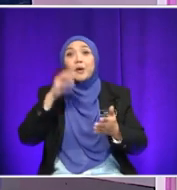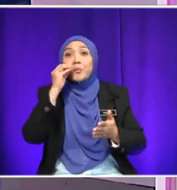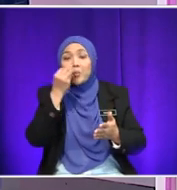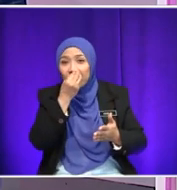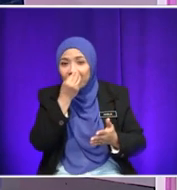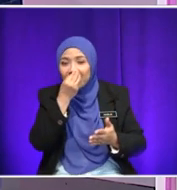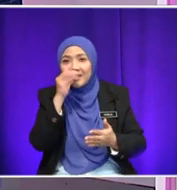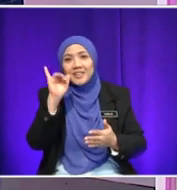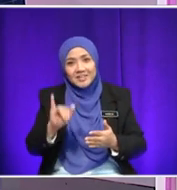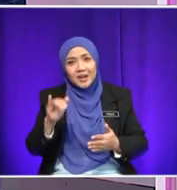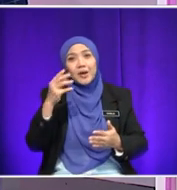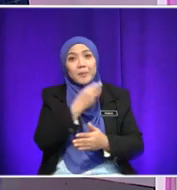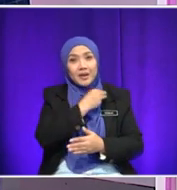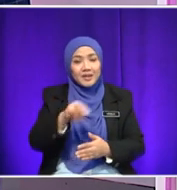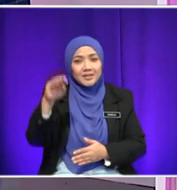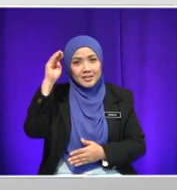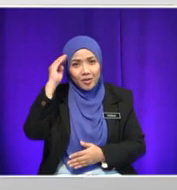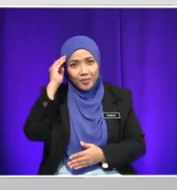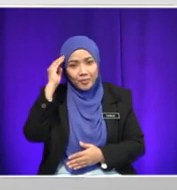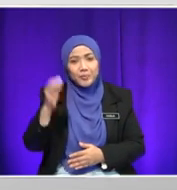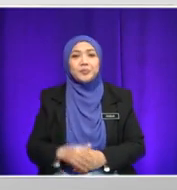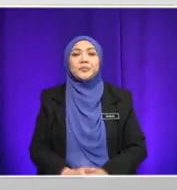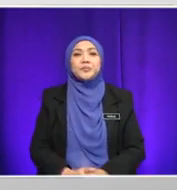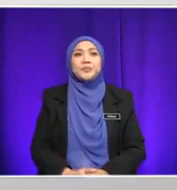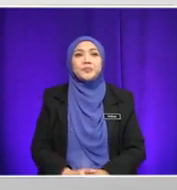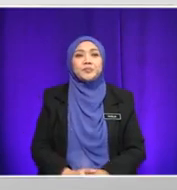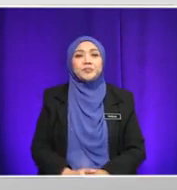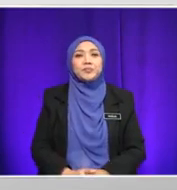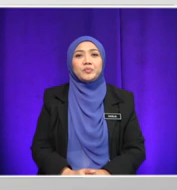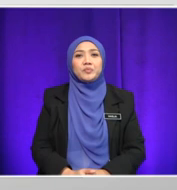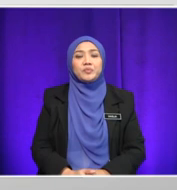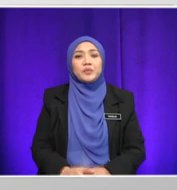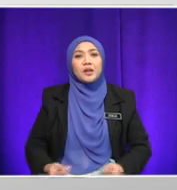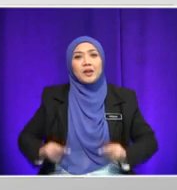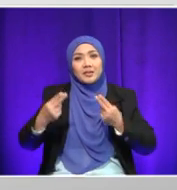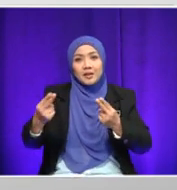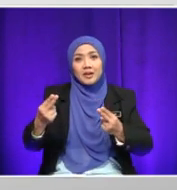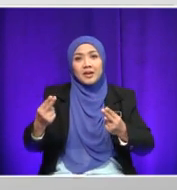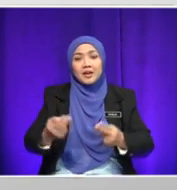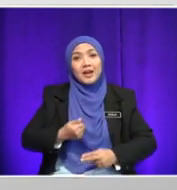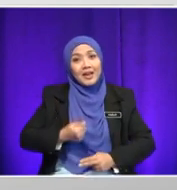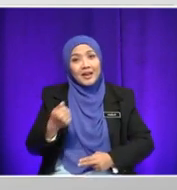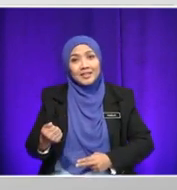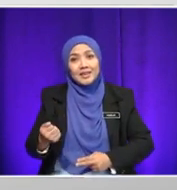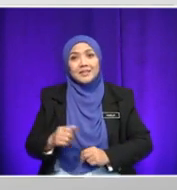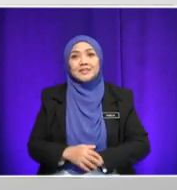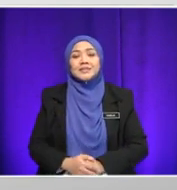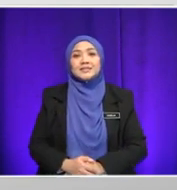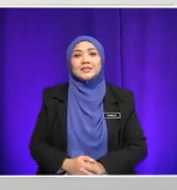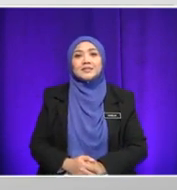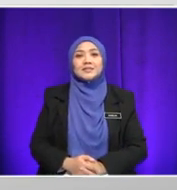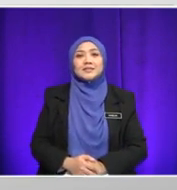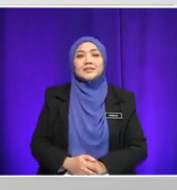sama contoh hasil dekorasi gabungan hantaran alatan dan ini contoh alat dan sebelum menggubah nanti kita akan biasanya murid akan